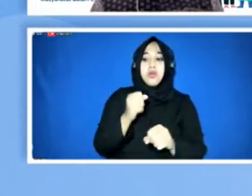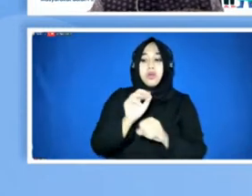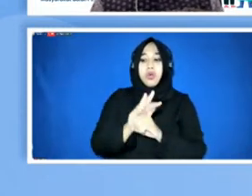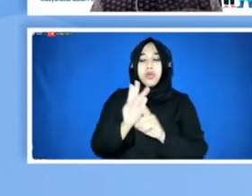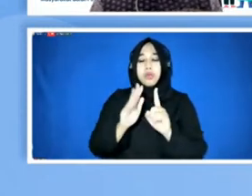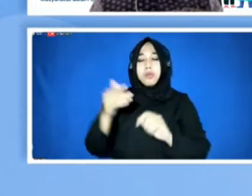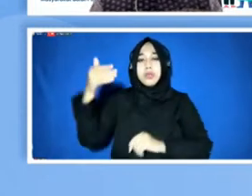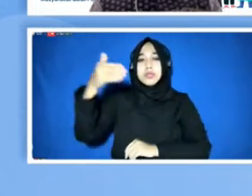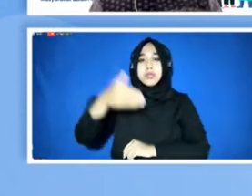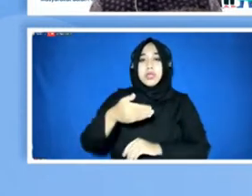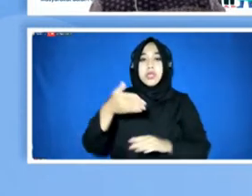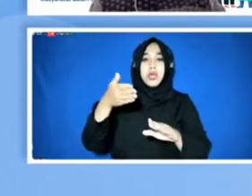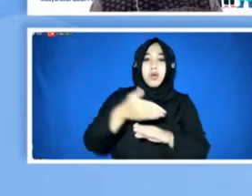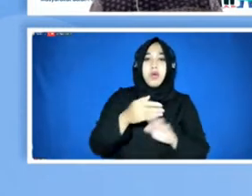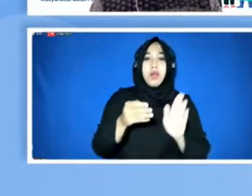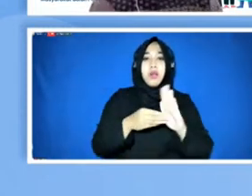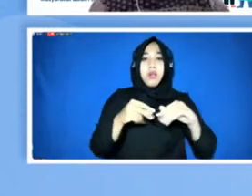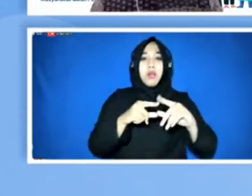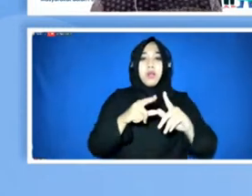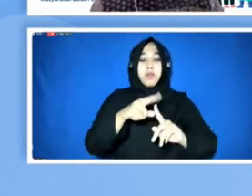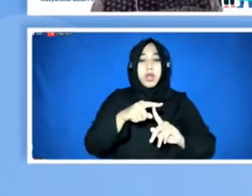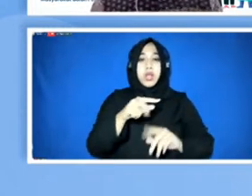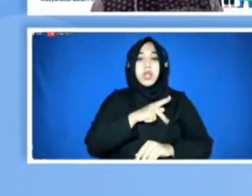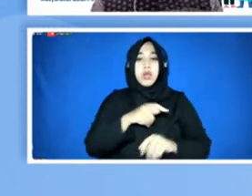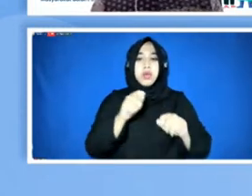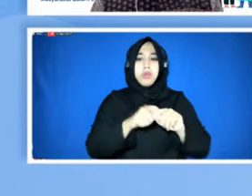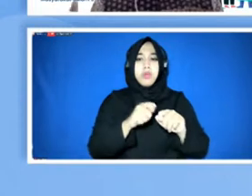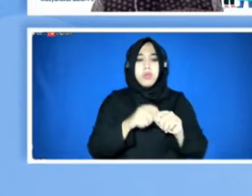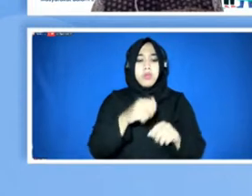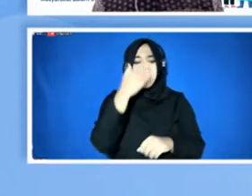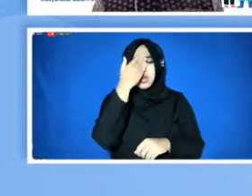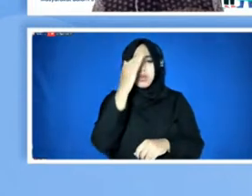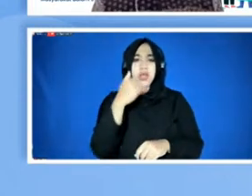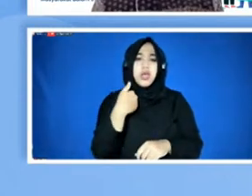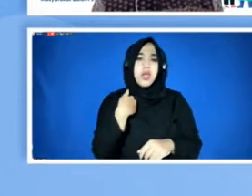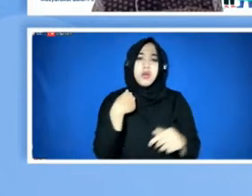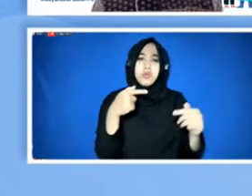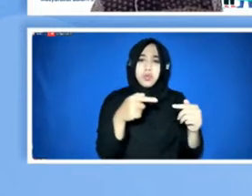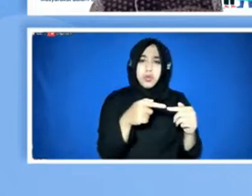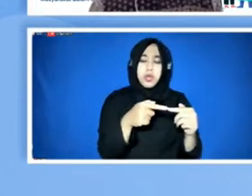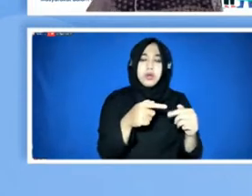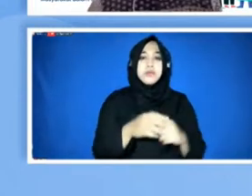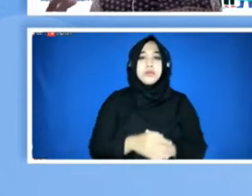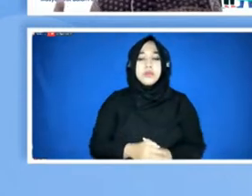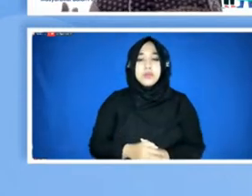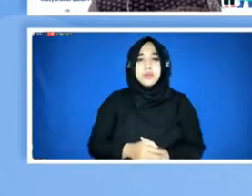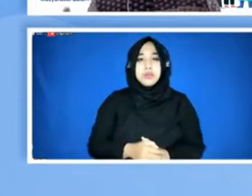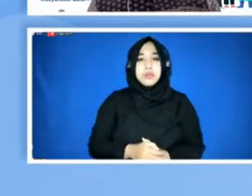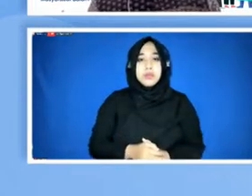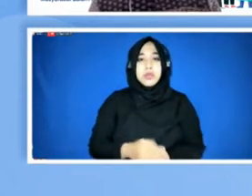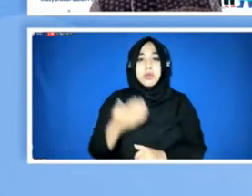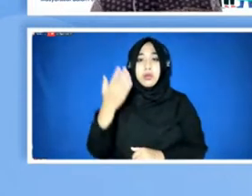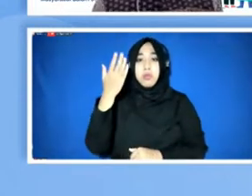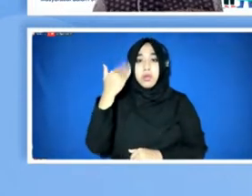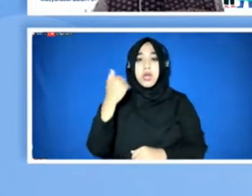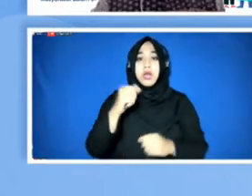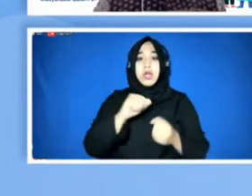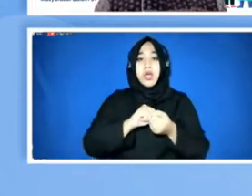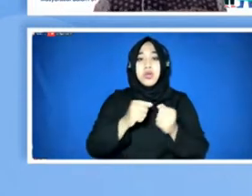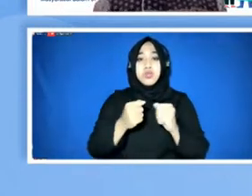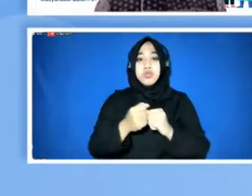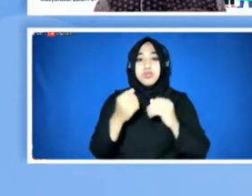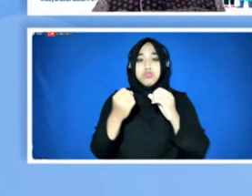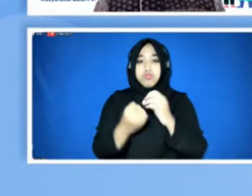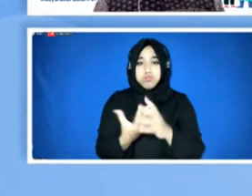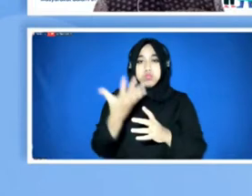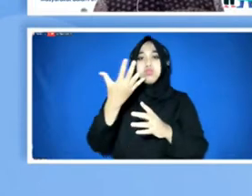Tapi kemudian kami merasa pas kami mendeploy tim, kok tidak terjadi interaksinya. Bahkan pas kemarin lonjakan kasus, pas kami